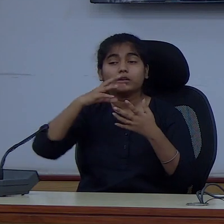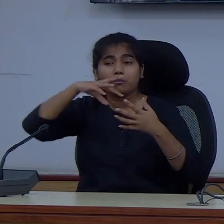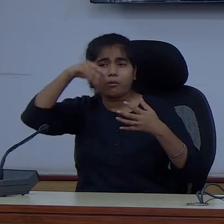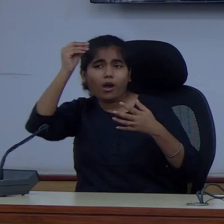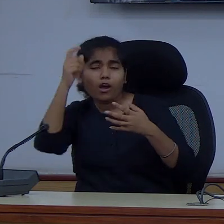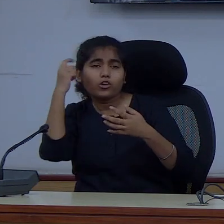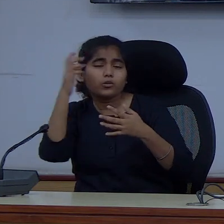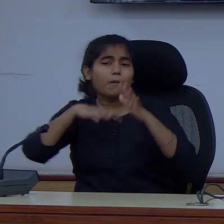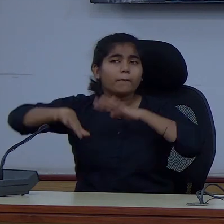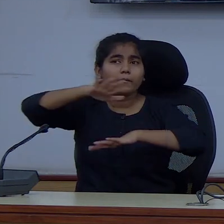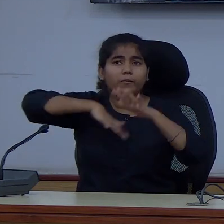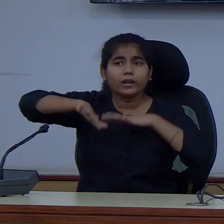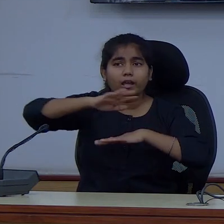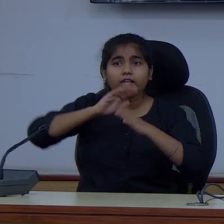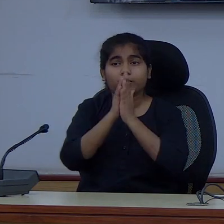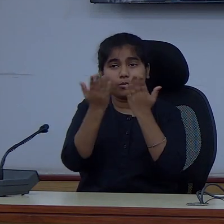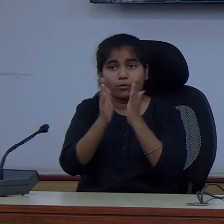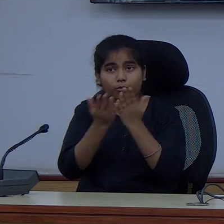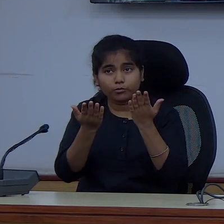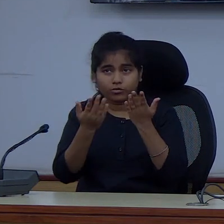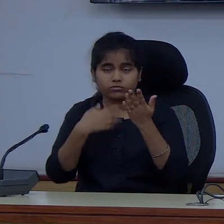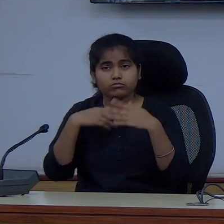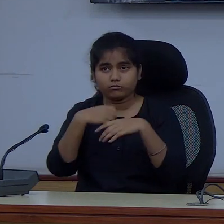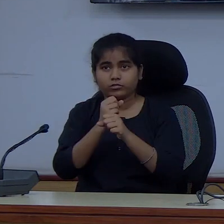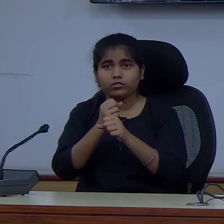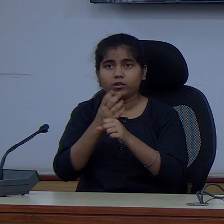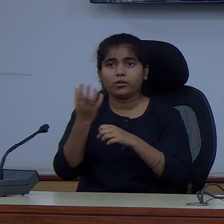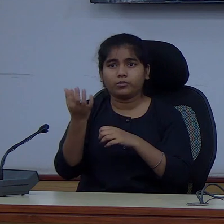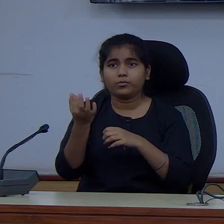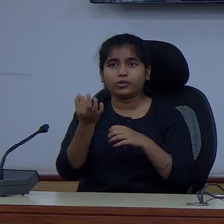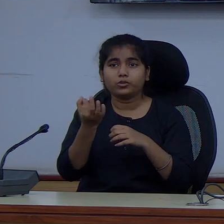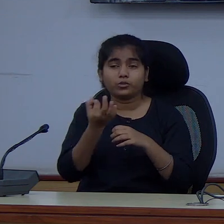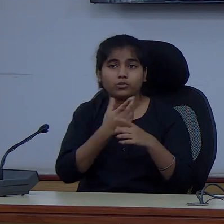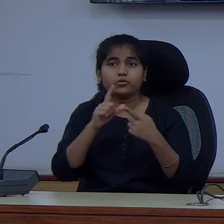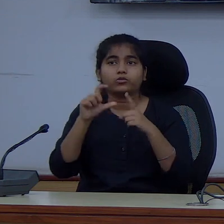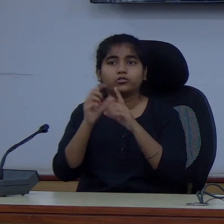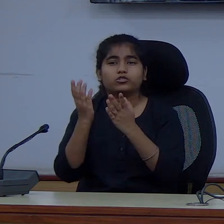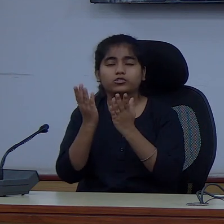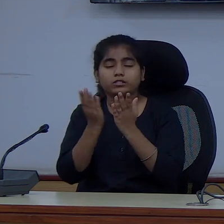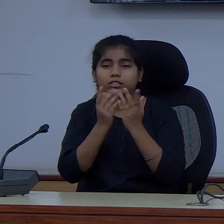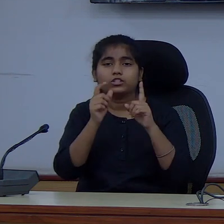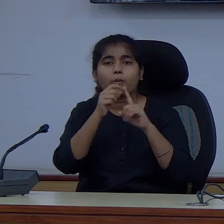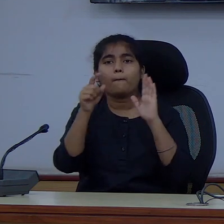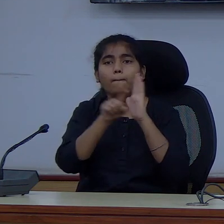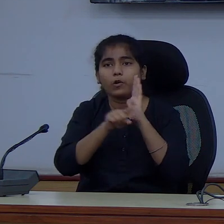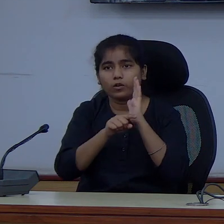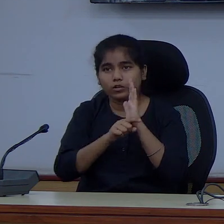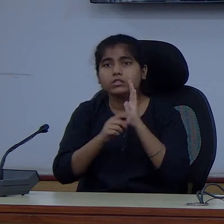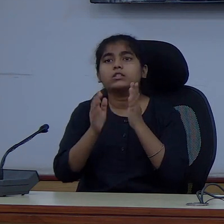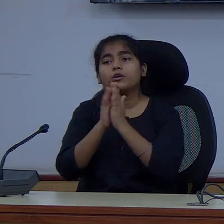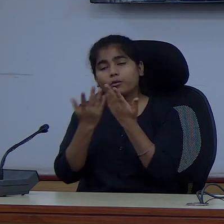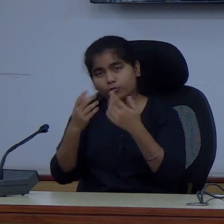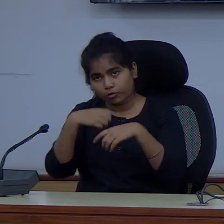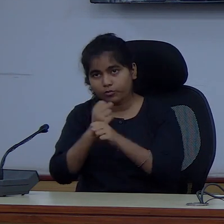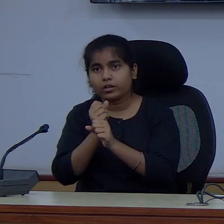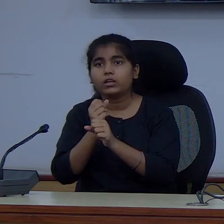अपनी सोच बदलनी है, जैसे पहले भी कहा, आउट ऑफ बॉक्स सोचना है और प्लान इस तरह से करना है कि हमारी जो टेक्स्ट